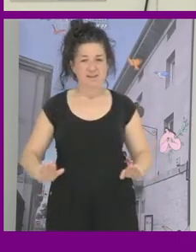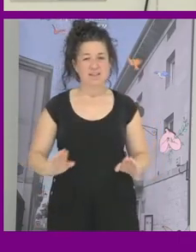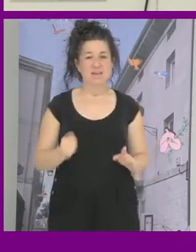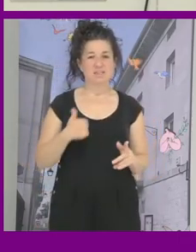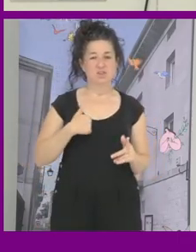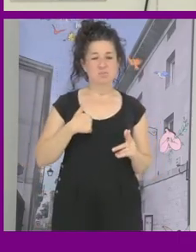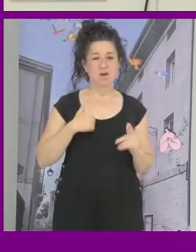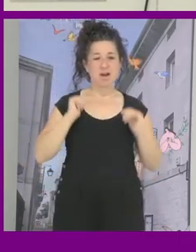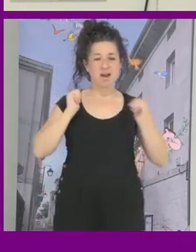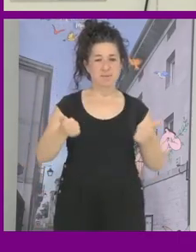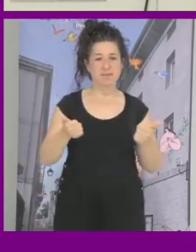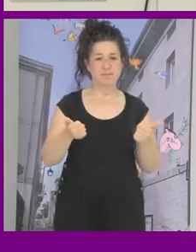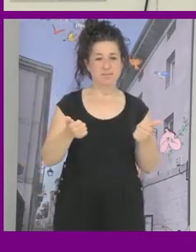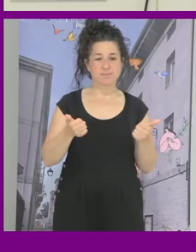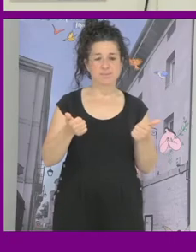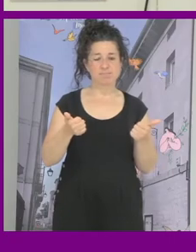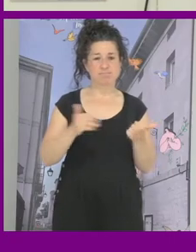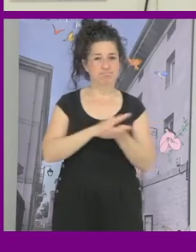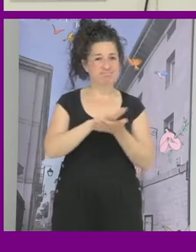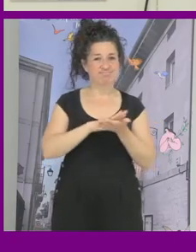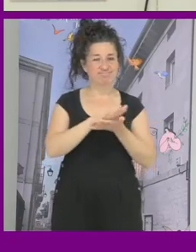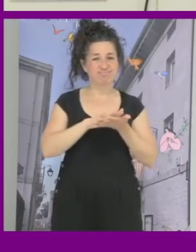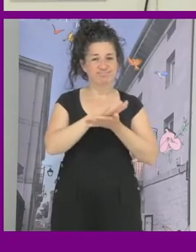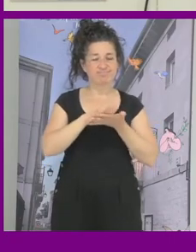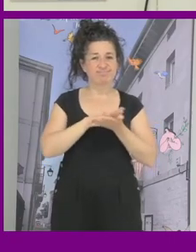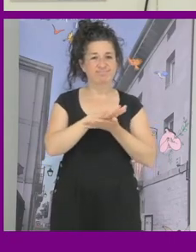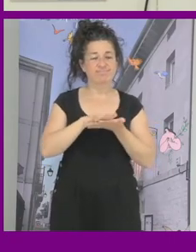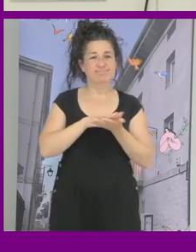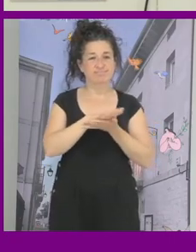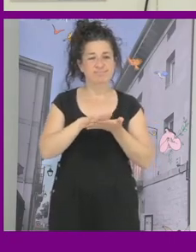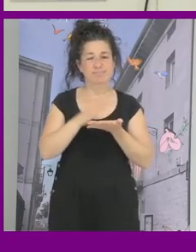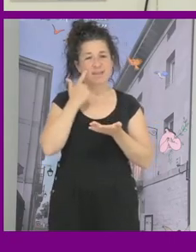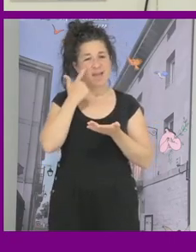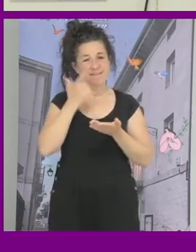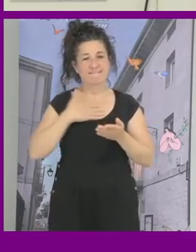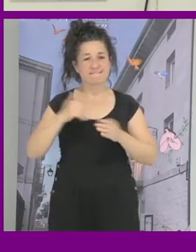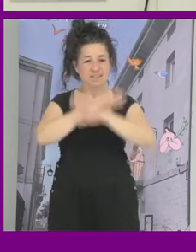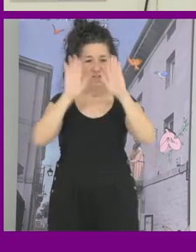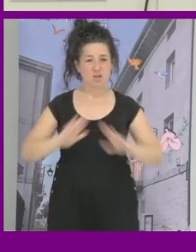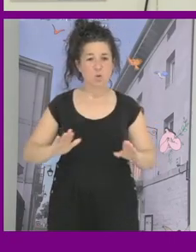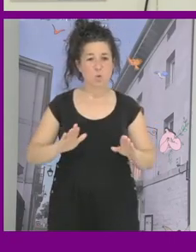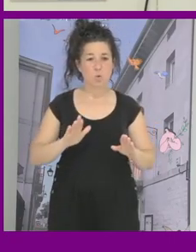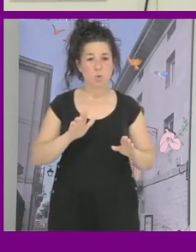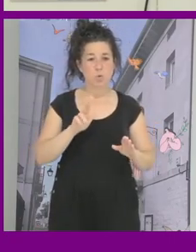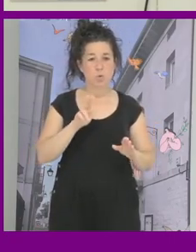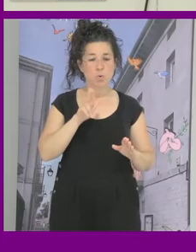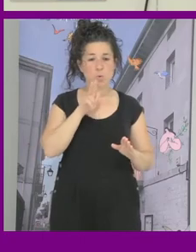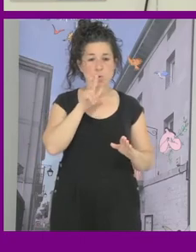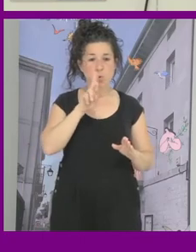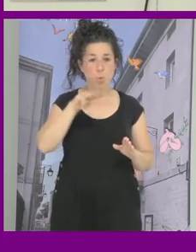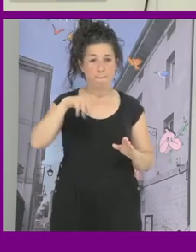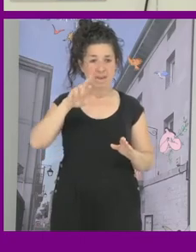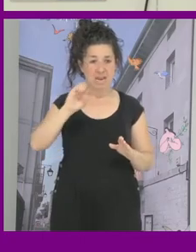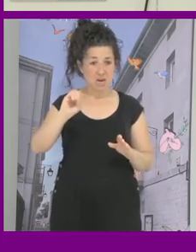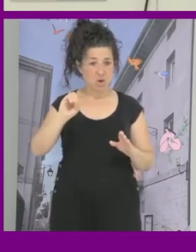hasieran esan bezala, ba, bueno, bukatu nahi dut umeekin, ez? Eta, bueno, nabarmendu nahi